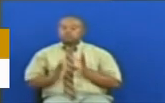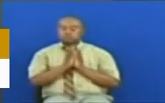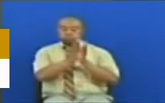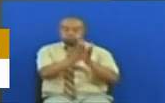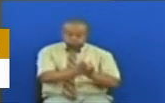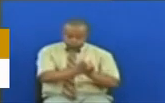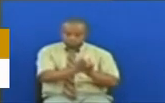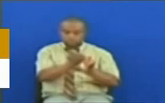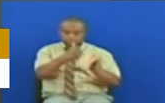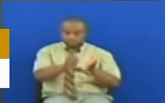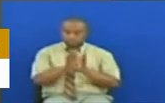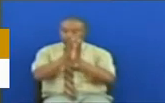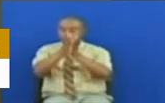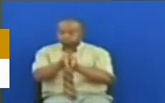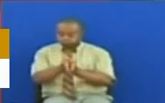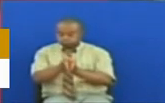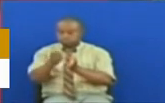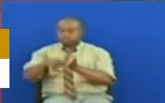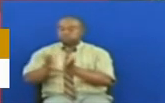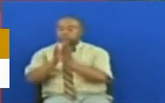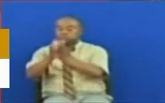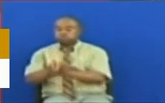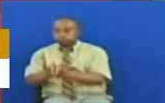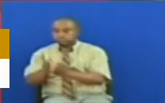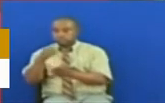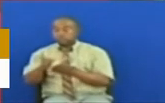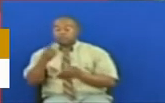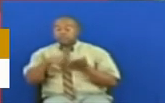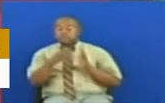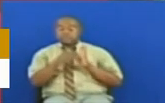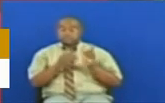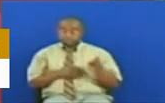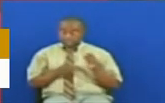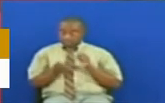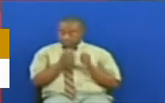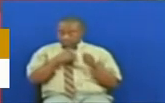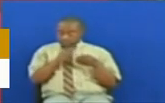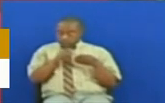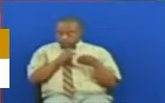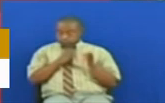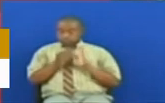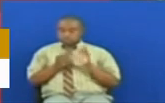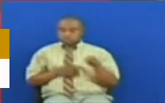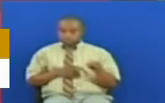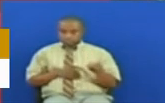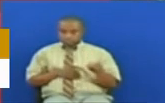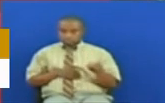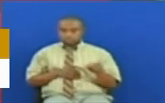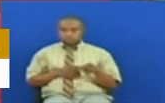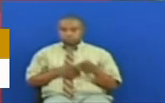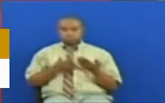bandari. Lakini kwenye sheria kuna mambo ambayo nilikuwa nayapitia hapa na wengine walikuwa